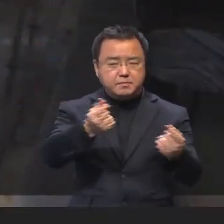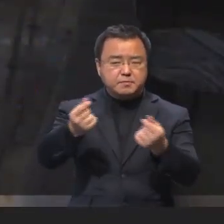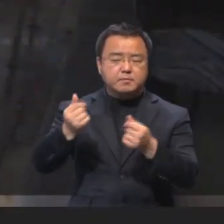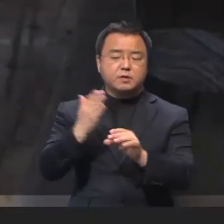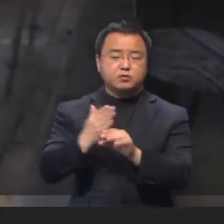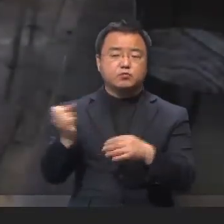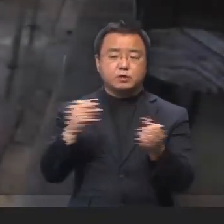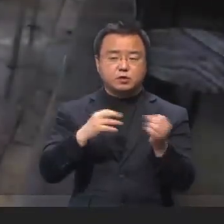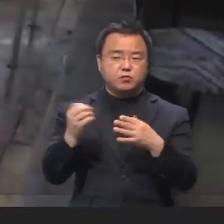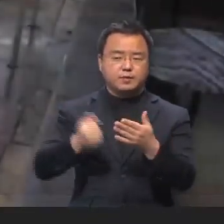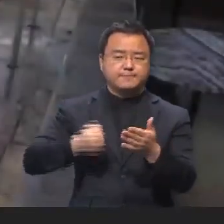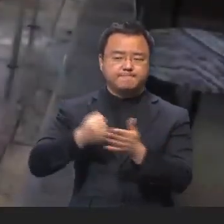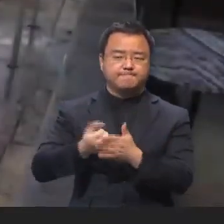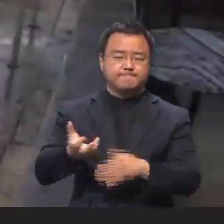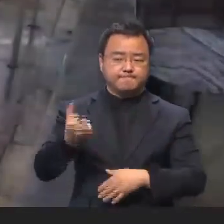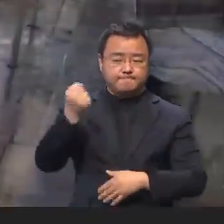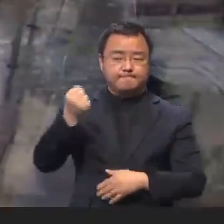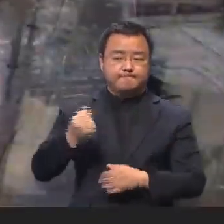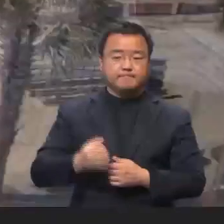용기를 얻습니다.